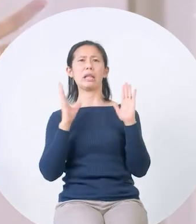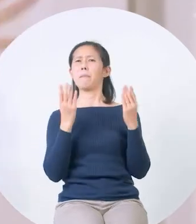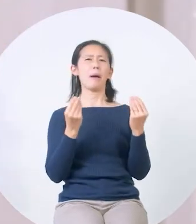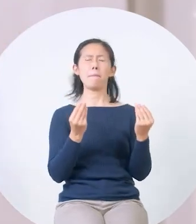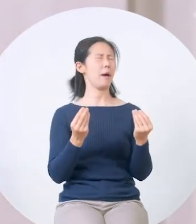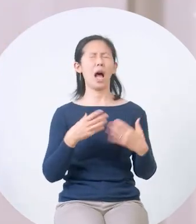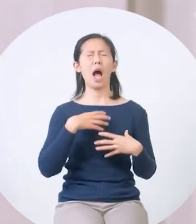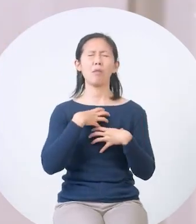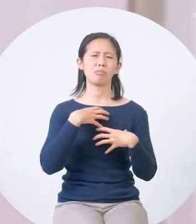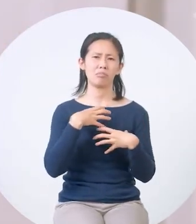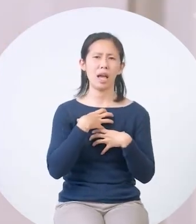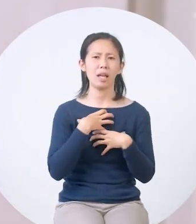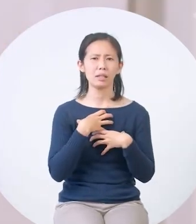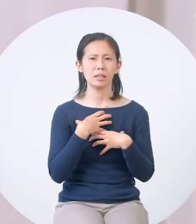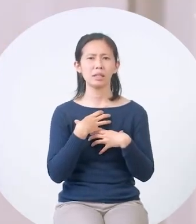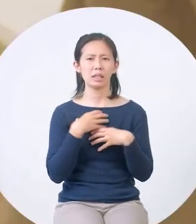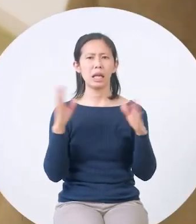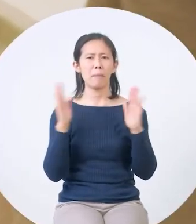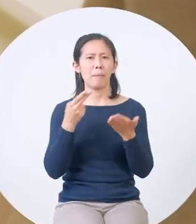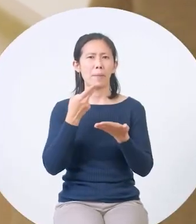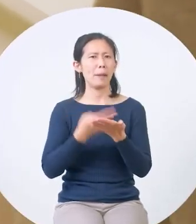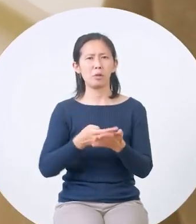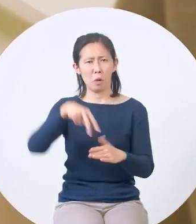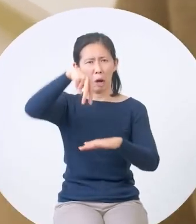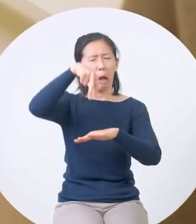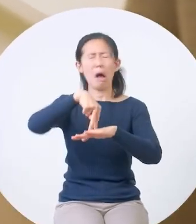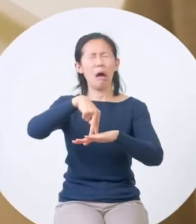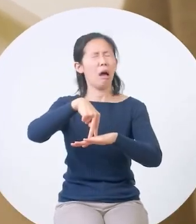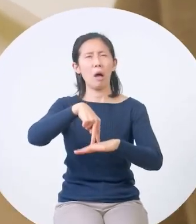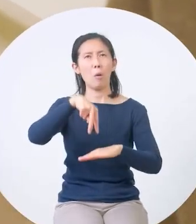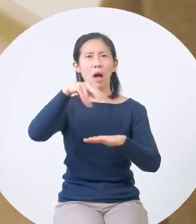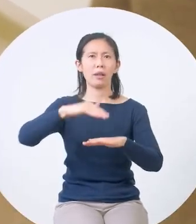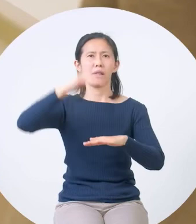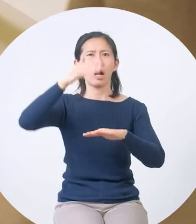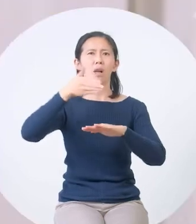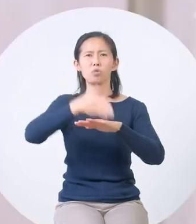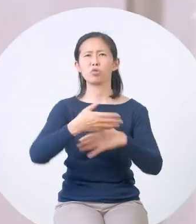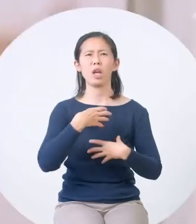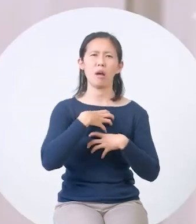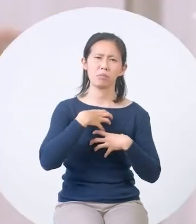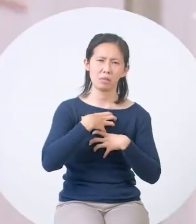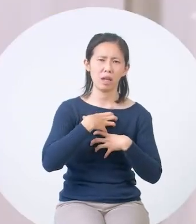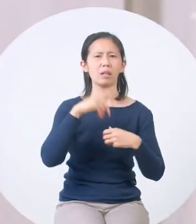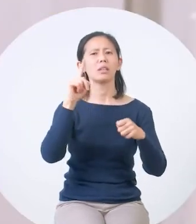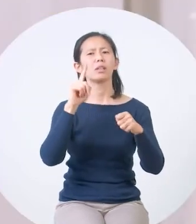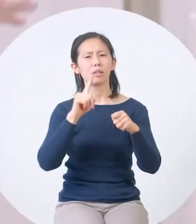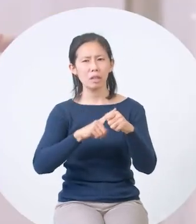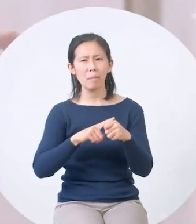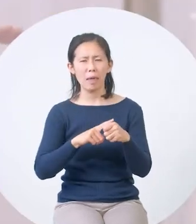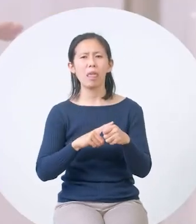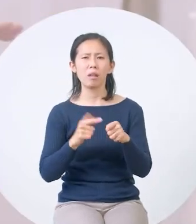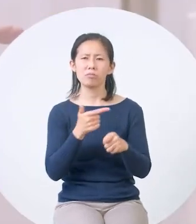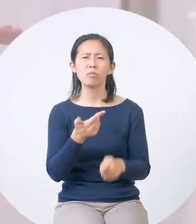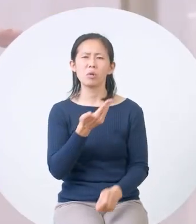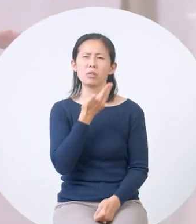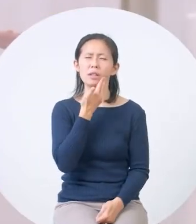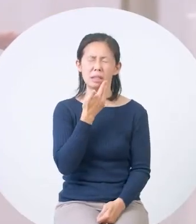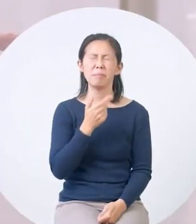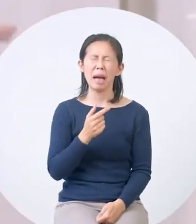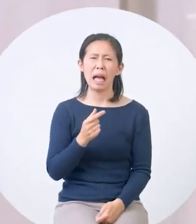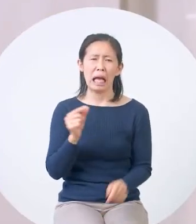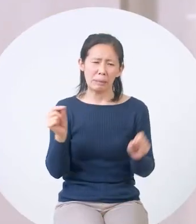危ない、あのベビーベッドの上に立たせるわけにいかないので、あれは超本当に一定の時期ですけ